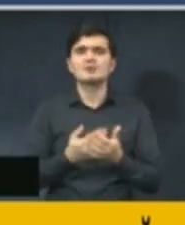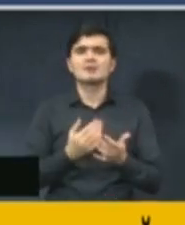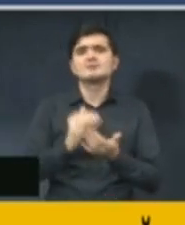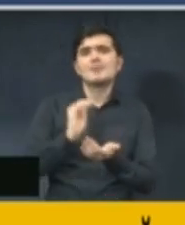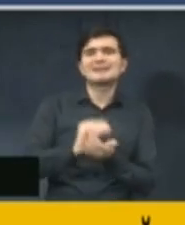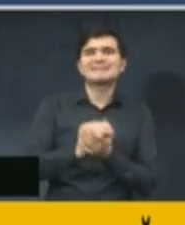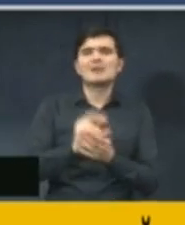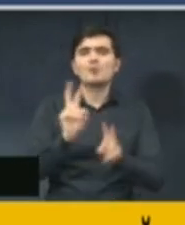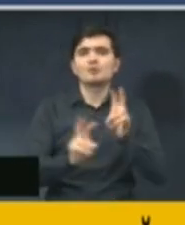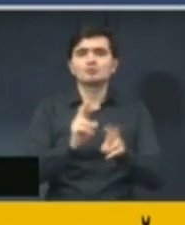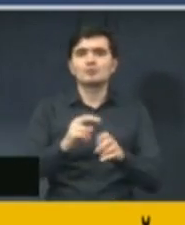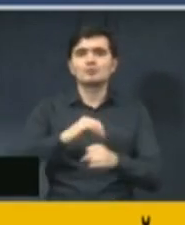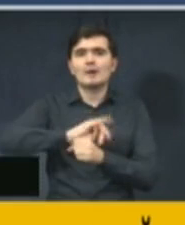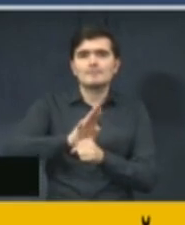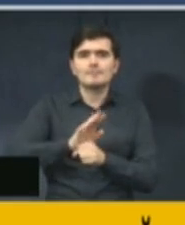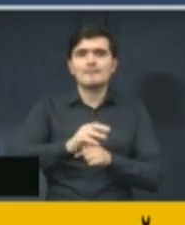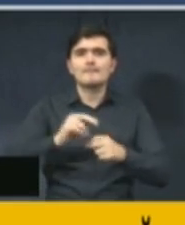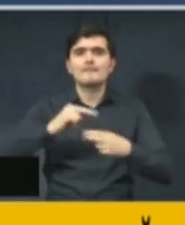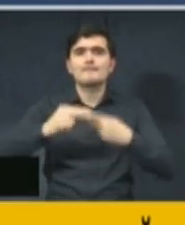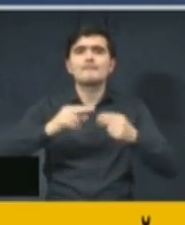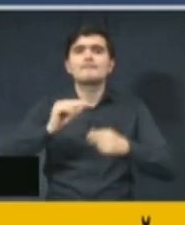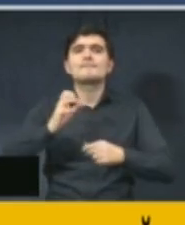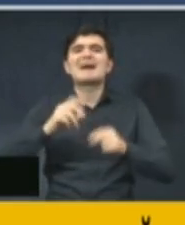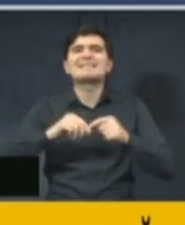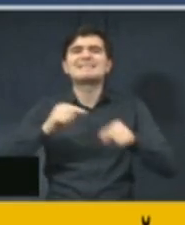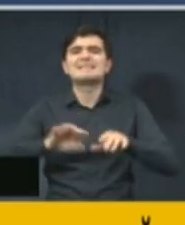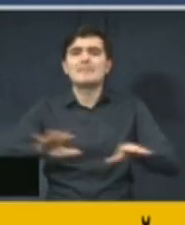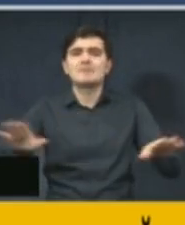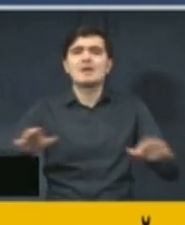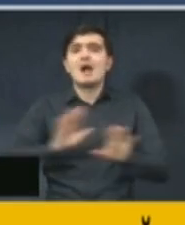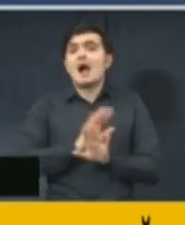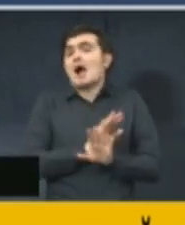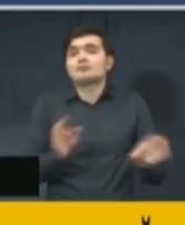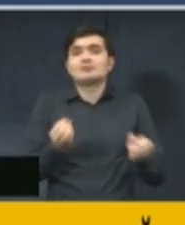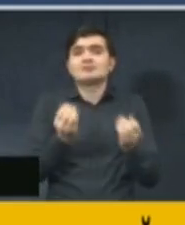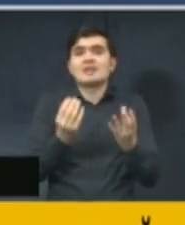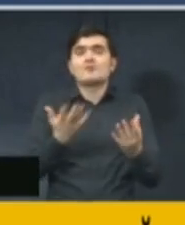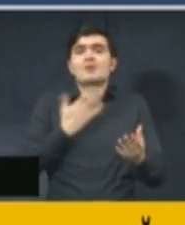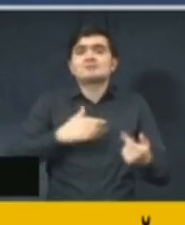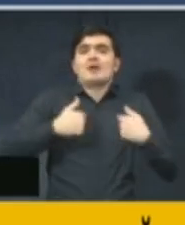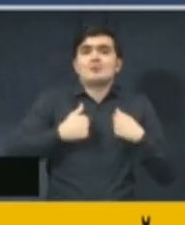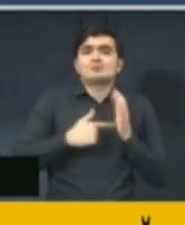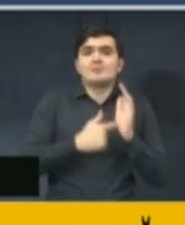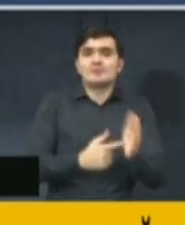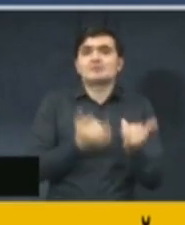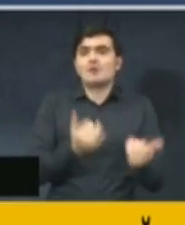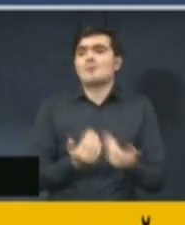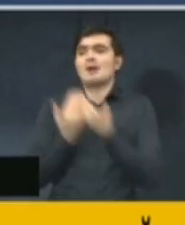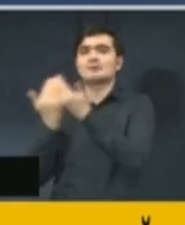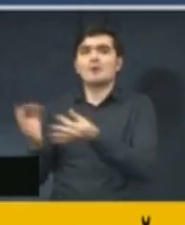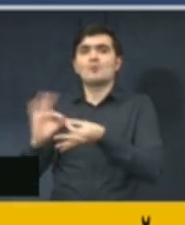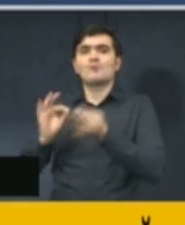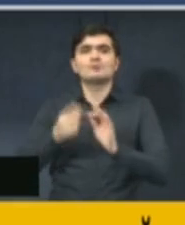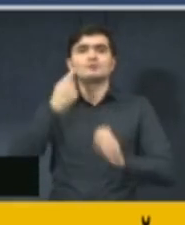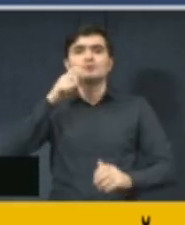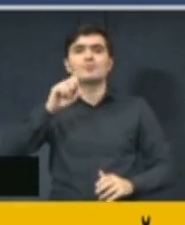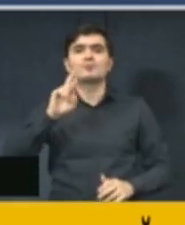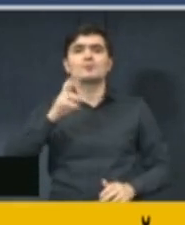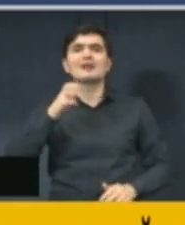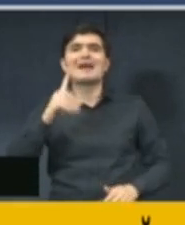control pandemia. Acestea au fost informațiile pe care vreau să vi le prezint. Îi dau cuvântul domnului Raed Arafat să vă prezinte